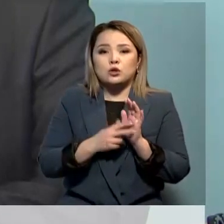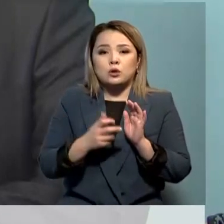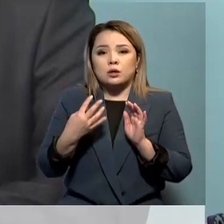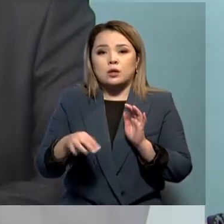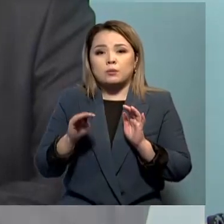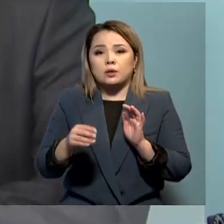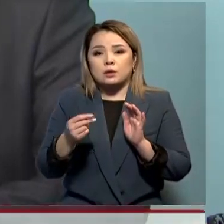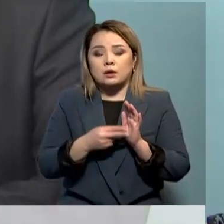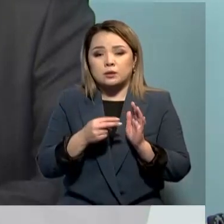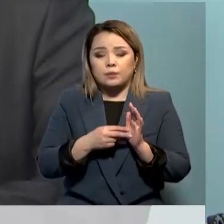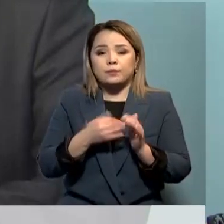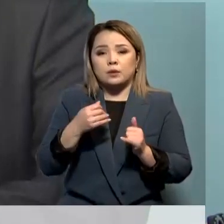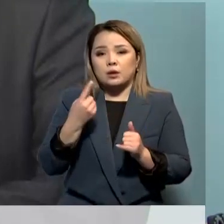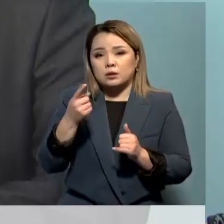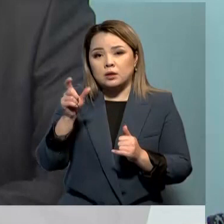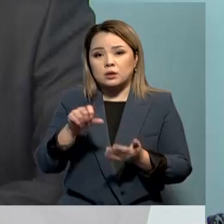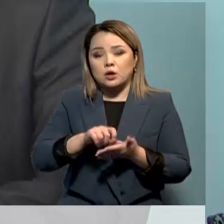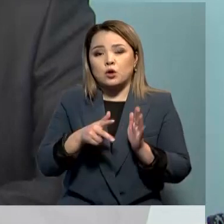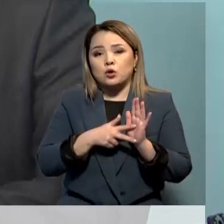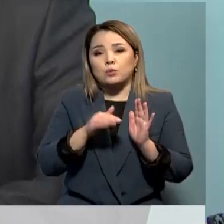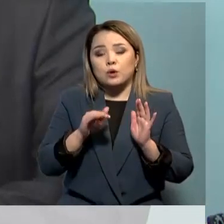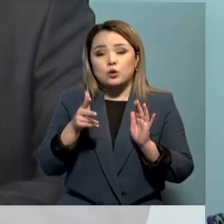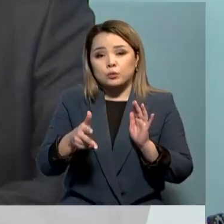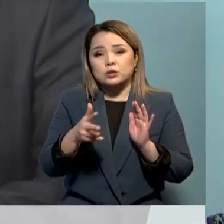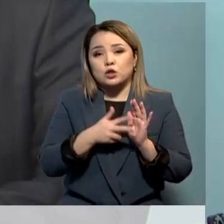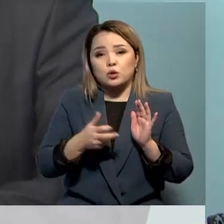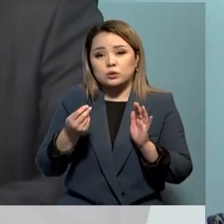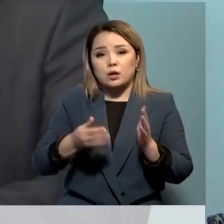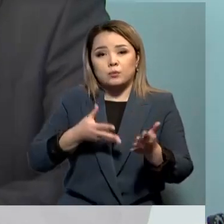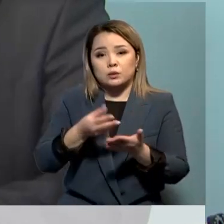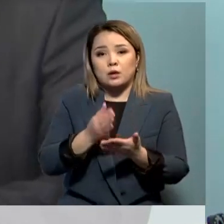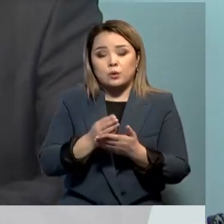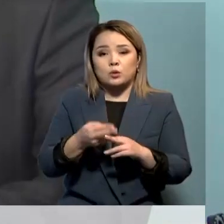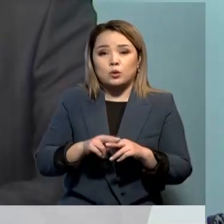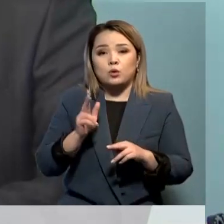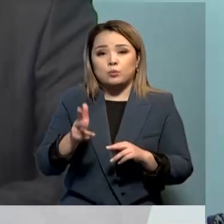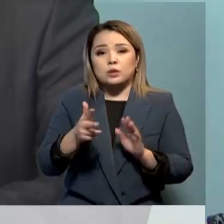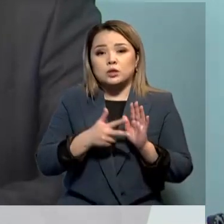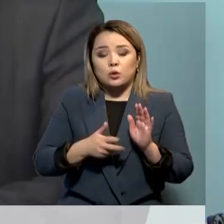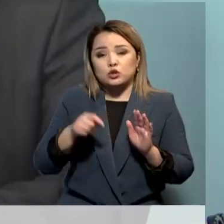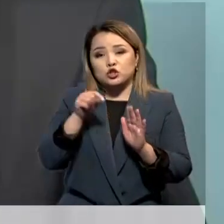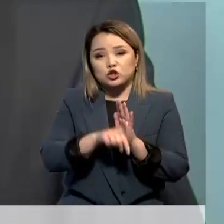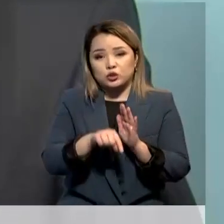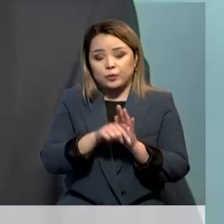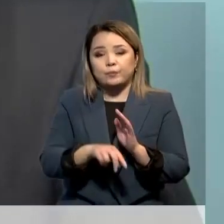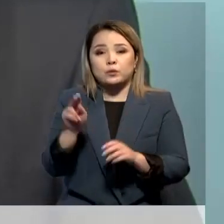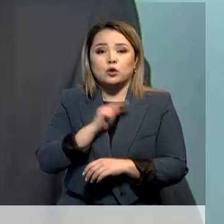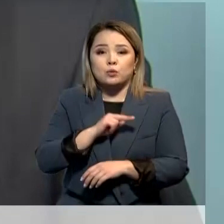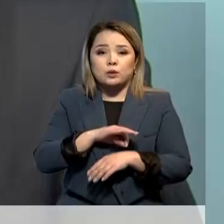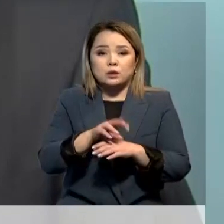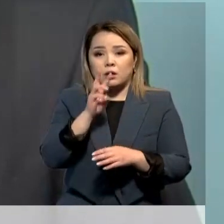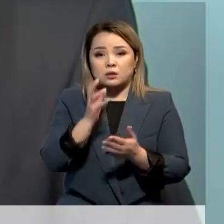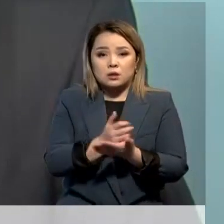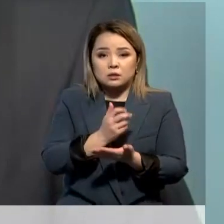болған. Бір басқа жаңағы 3,800 теңге ақша бөлінеді. Сол 3,800 теңгенің ішінде жаңағы жұмысшылардың